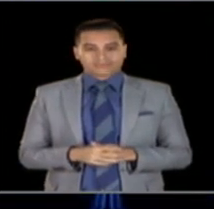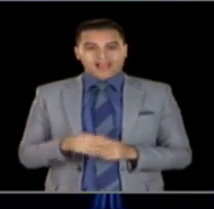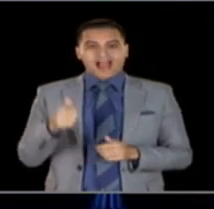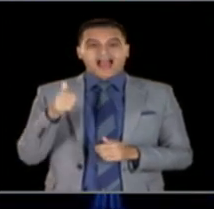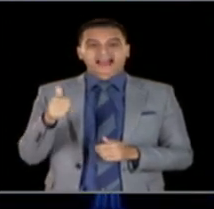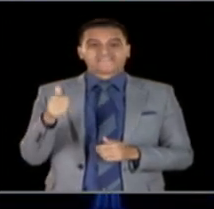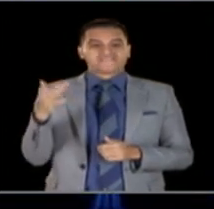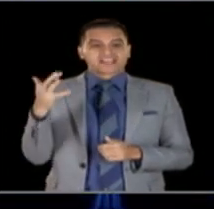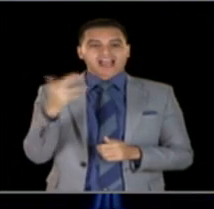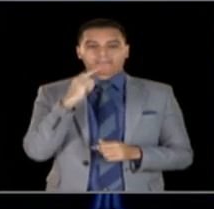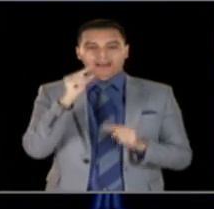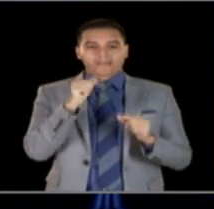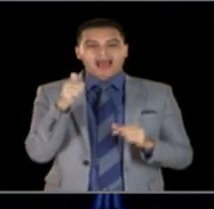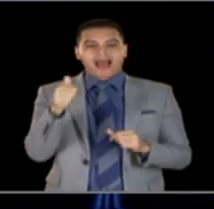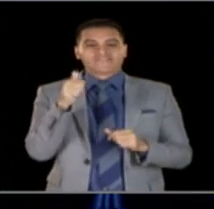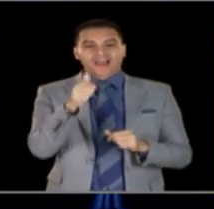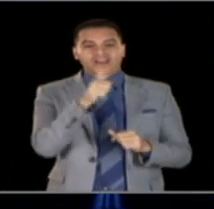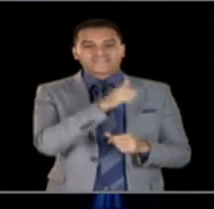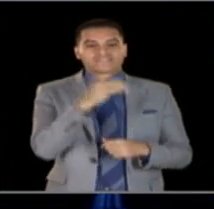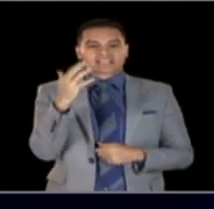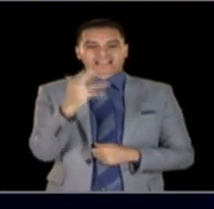في إجابة؟ تفضلي يا نهنا.